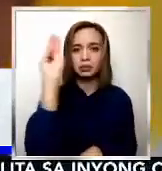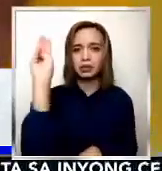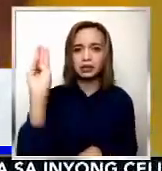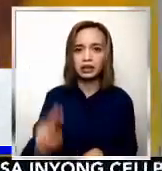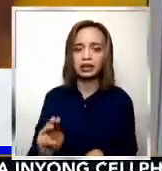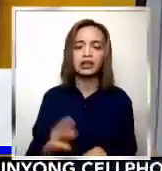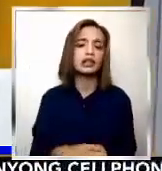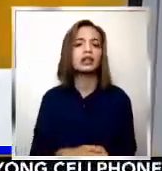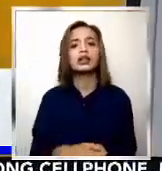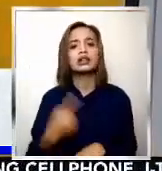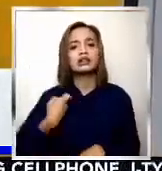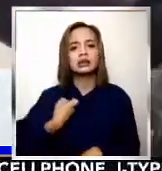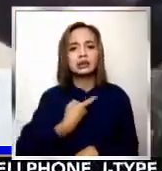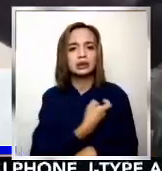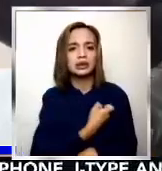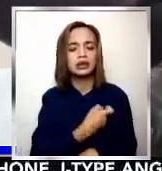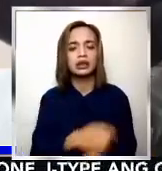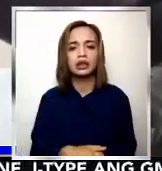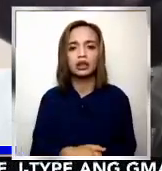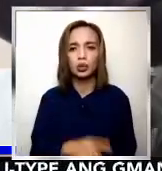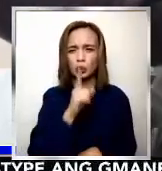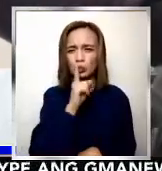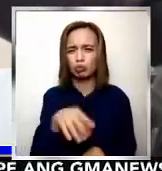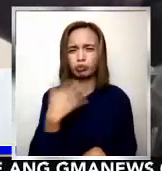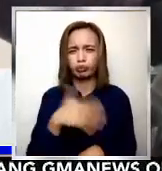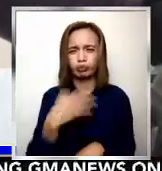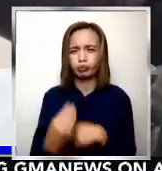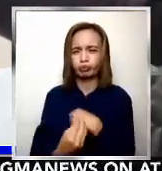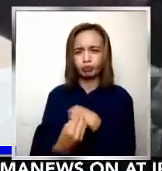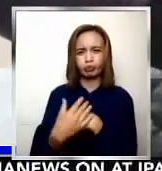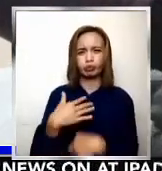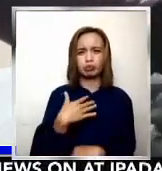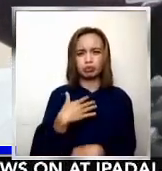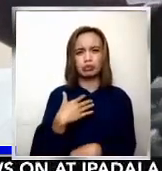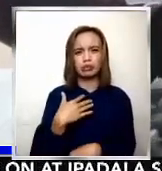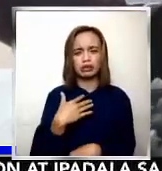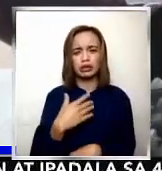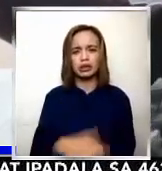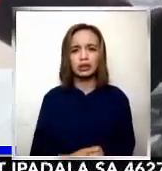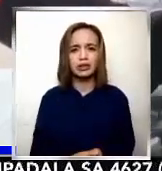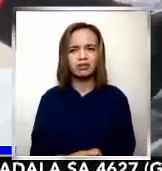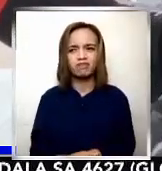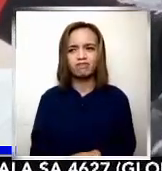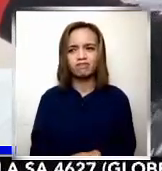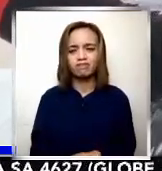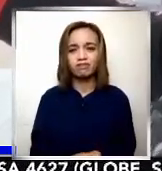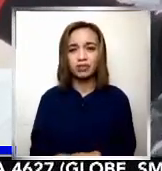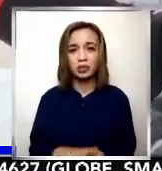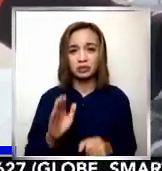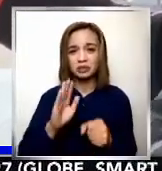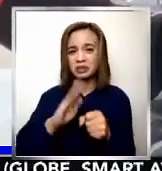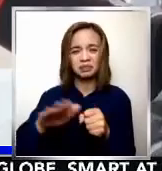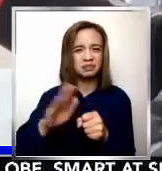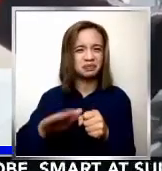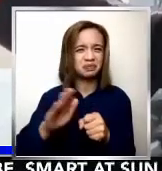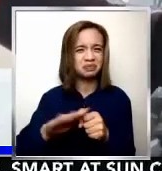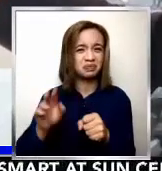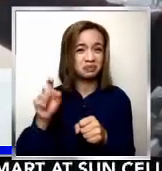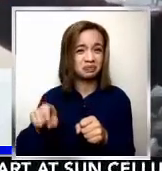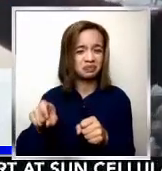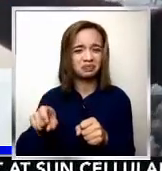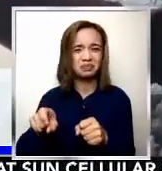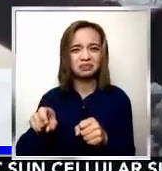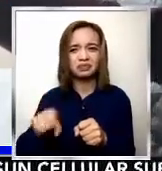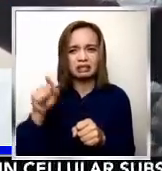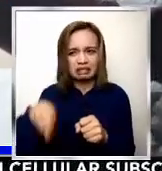gasolina. Malaki ang epekto sa amin. Hindi namin nakukuha yung sapat na kailangan namin. Kailangan namin nagtipid. Ay hindi